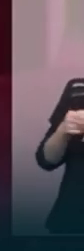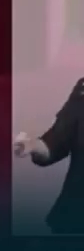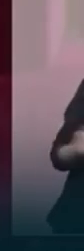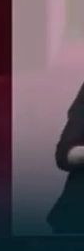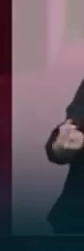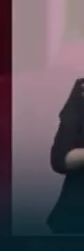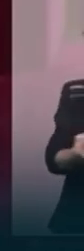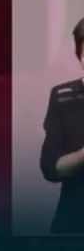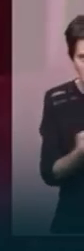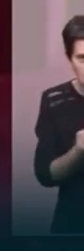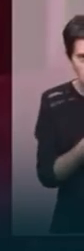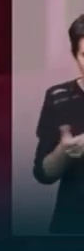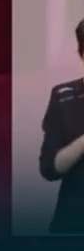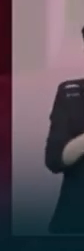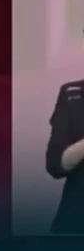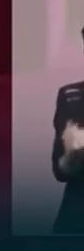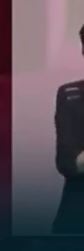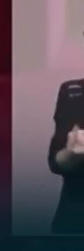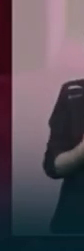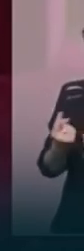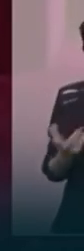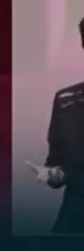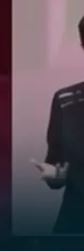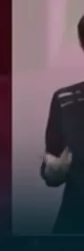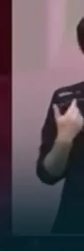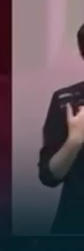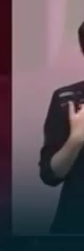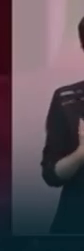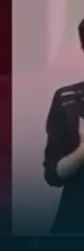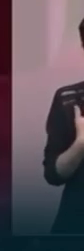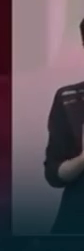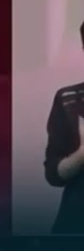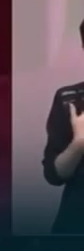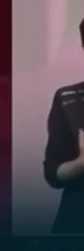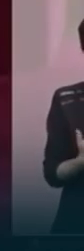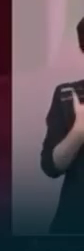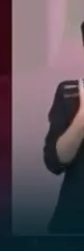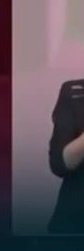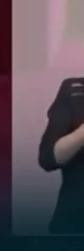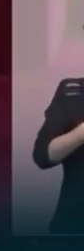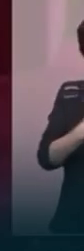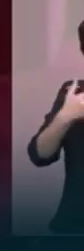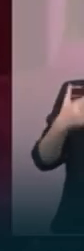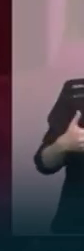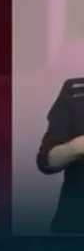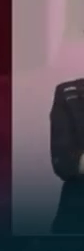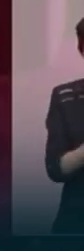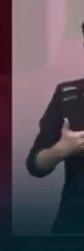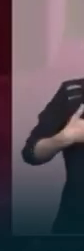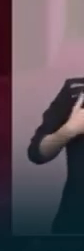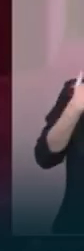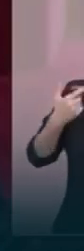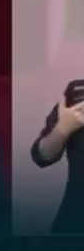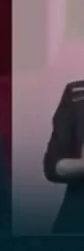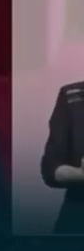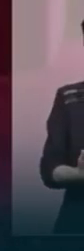en divisant des enfants entre plusieurs accompagnants. Voilà à quoi pourrait servir habilement ces 3 plus 2 milliards, monsieur le ministre.